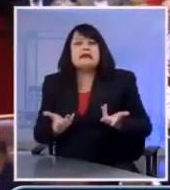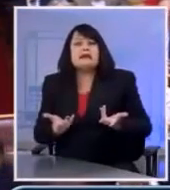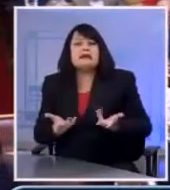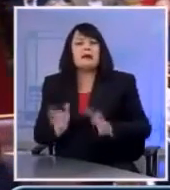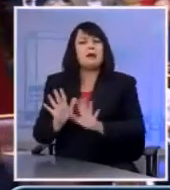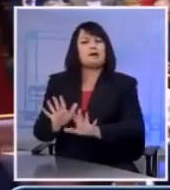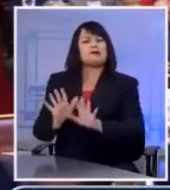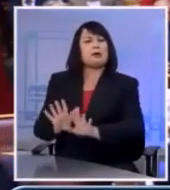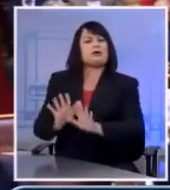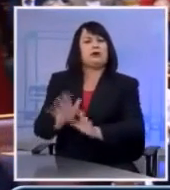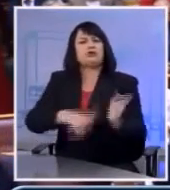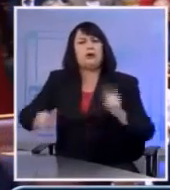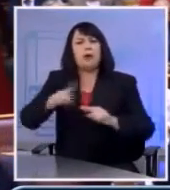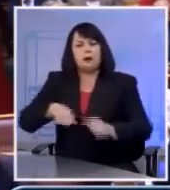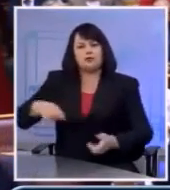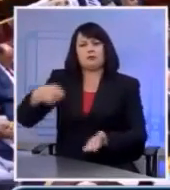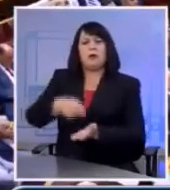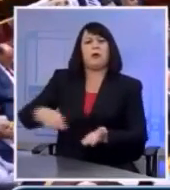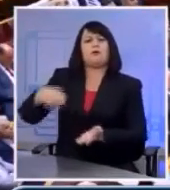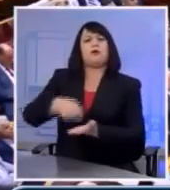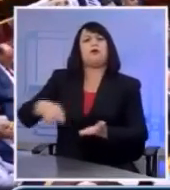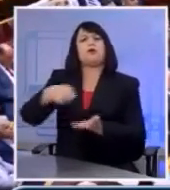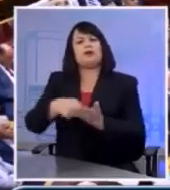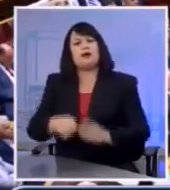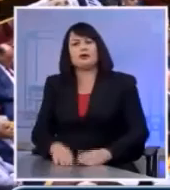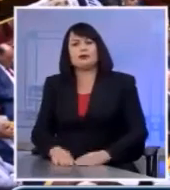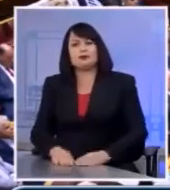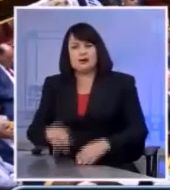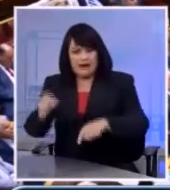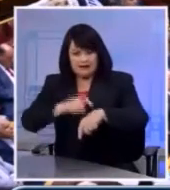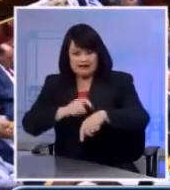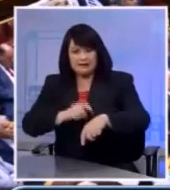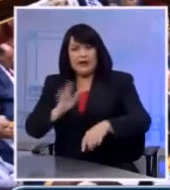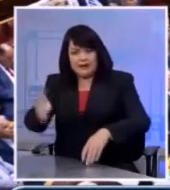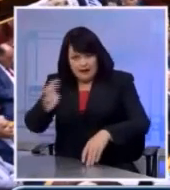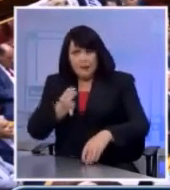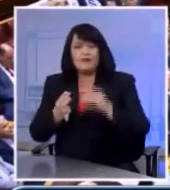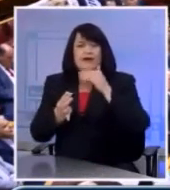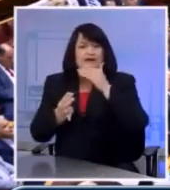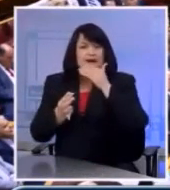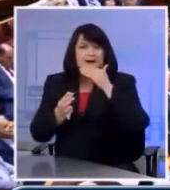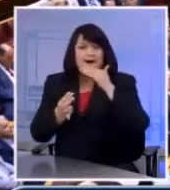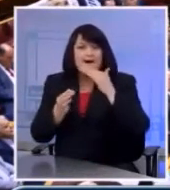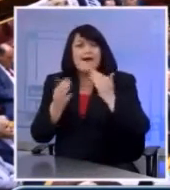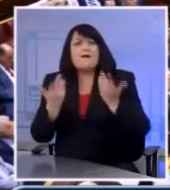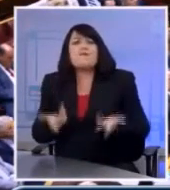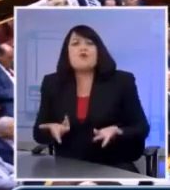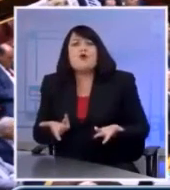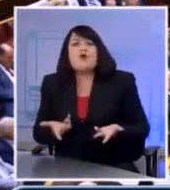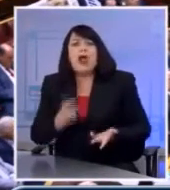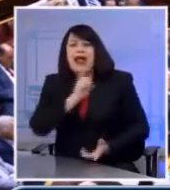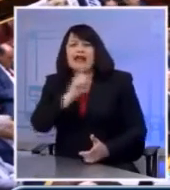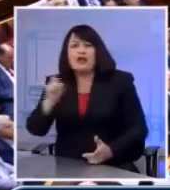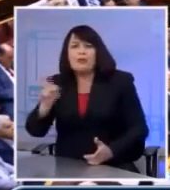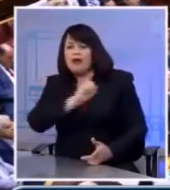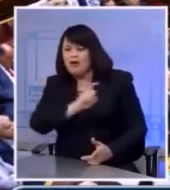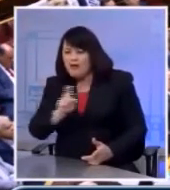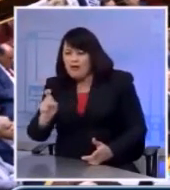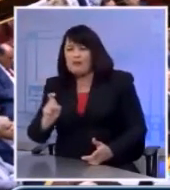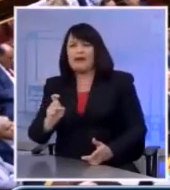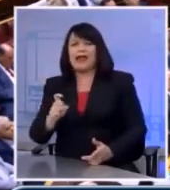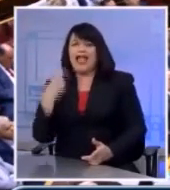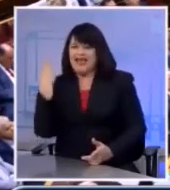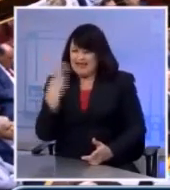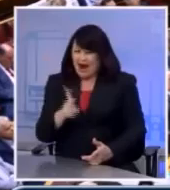εις βάρος του ελληνικού λαού. Και θα μας πείτε κάποτε επιτέλους πού πήγε όλος αυτός ο πακτολός των εκατομμυρίων.